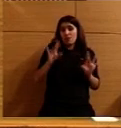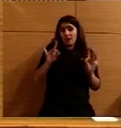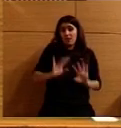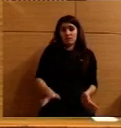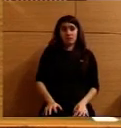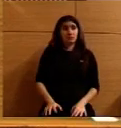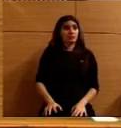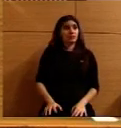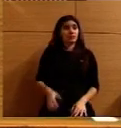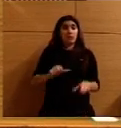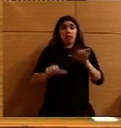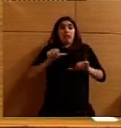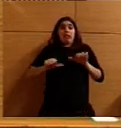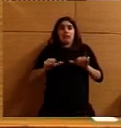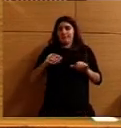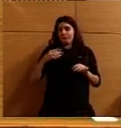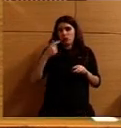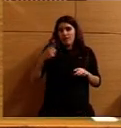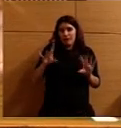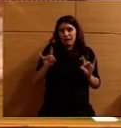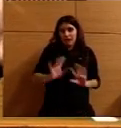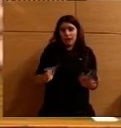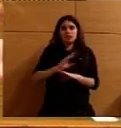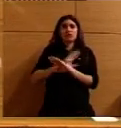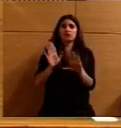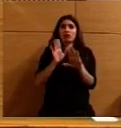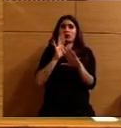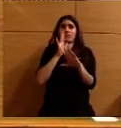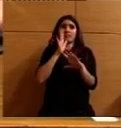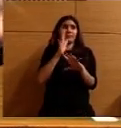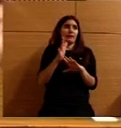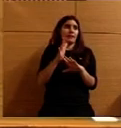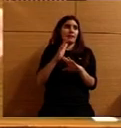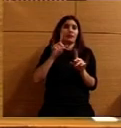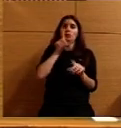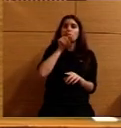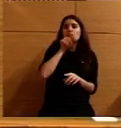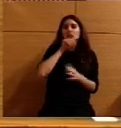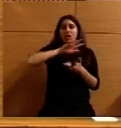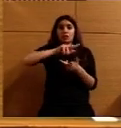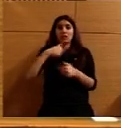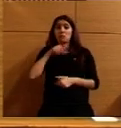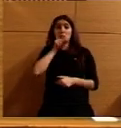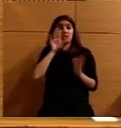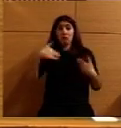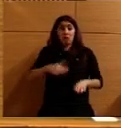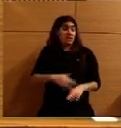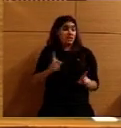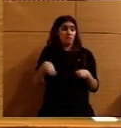res. Tirar per carrer no serveix absolutament per res. Només que per... Paixir en el Twitter jo no n'hi tinc. Així